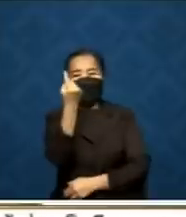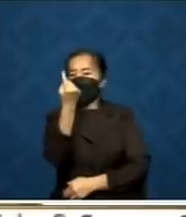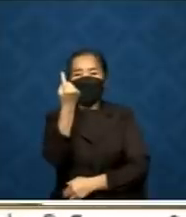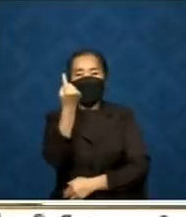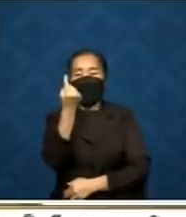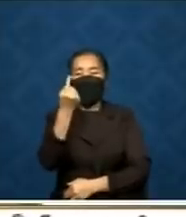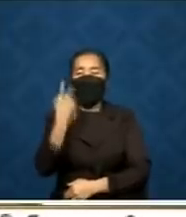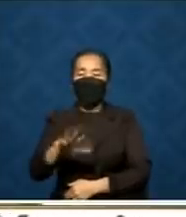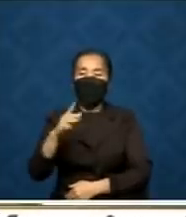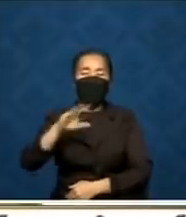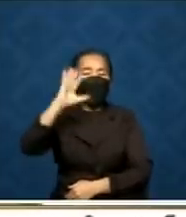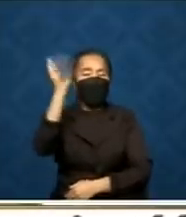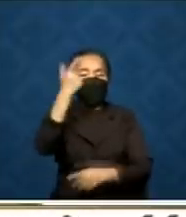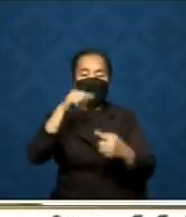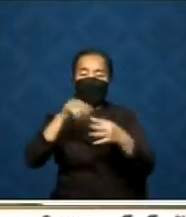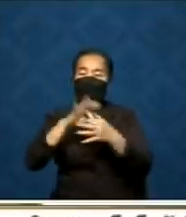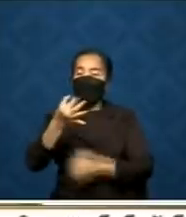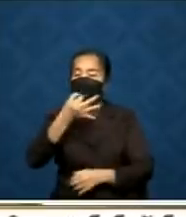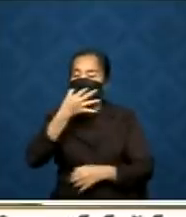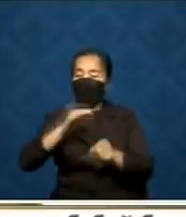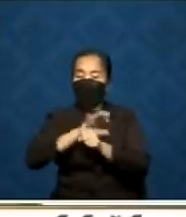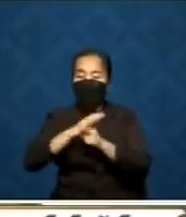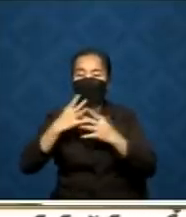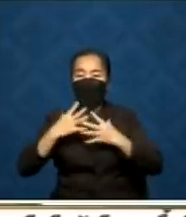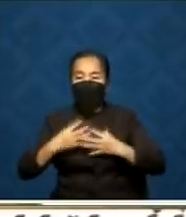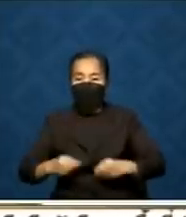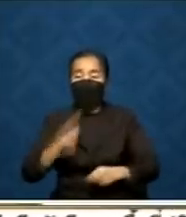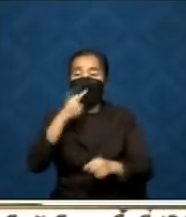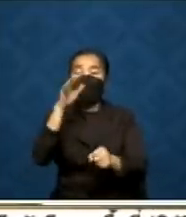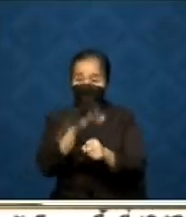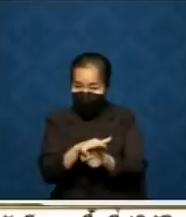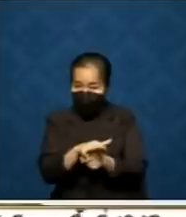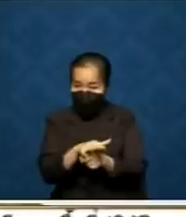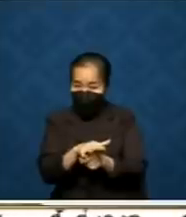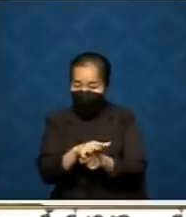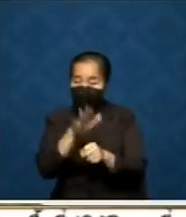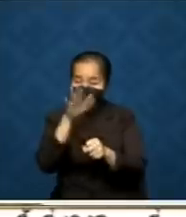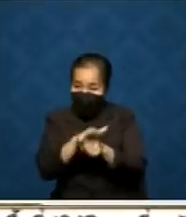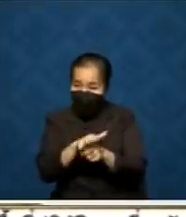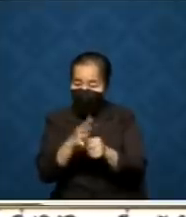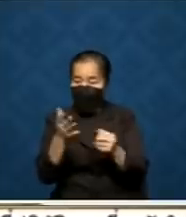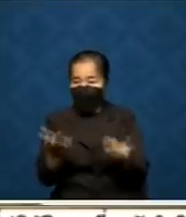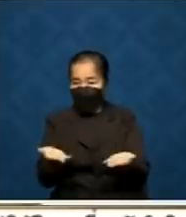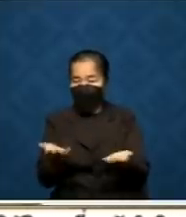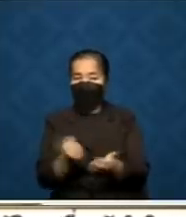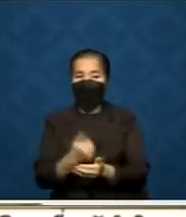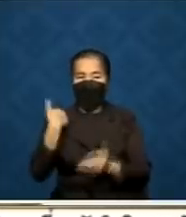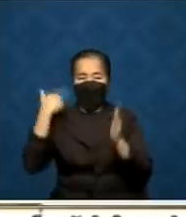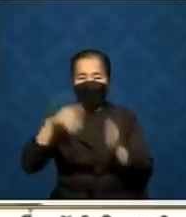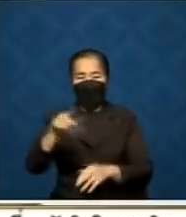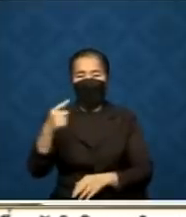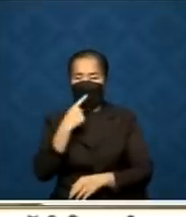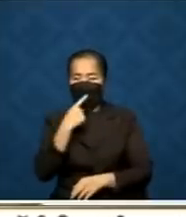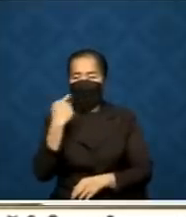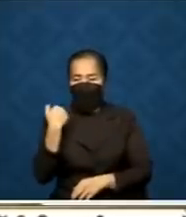ทางการที่ใช้รักษาอยู่ถ้าพ่อแม่ข้อมูลมีคนพูดถึงน้อยแต่